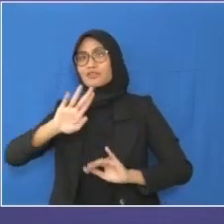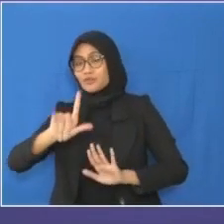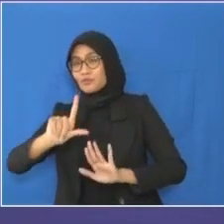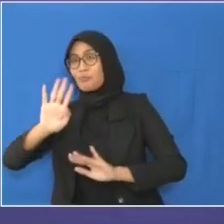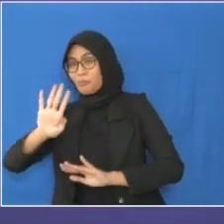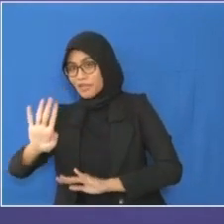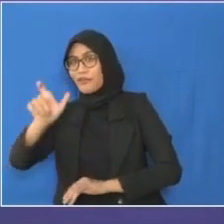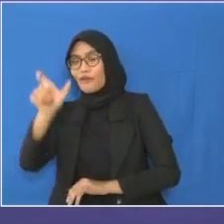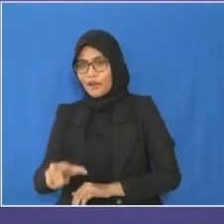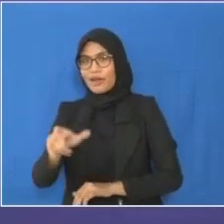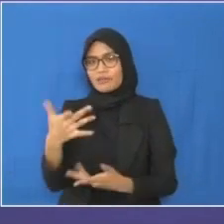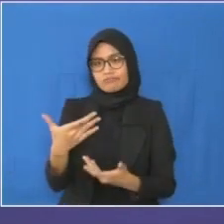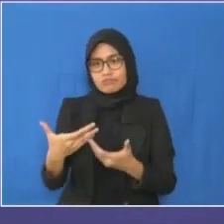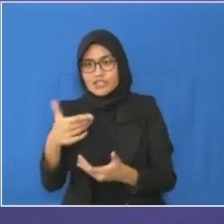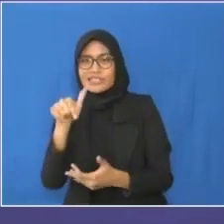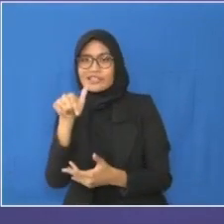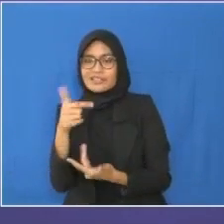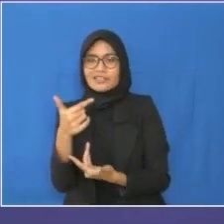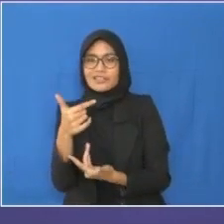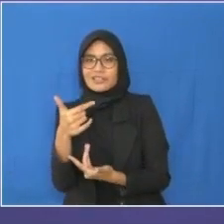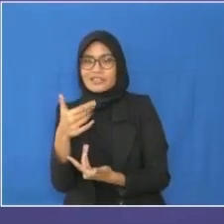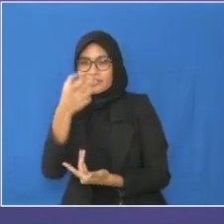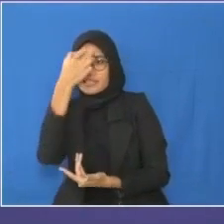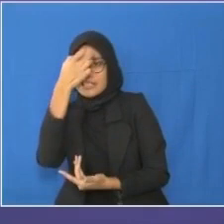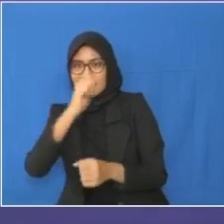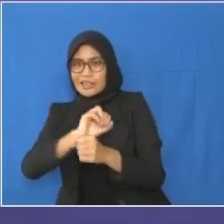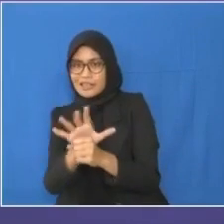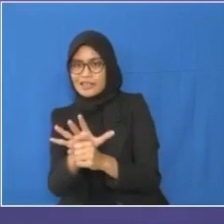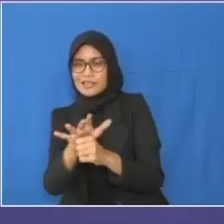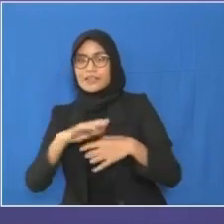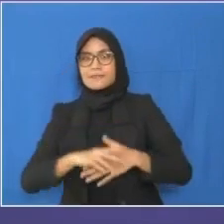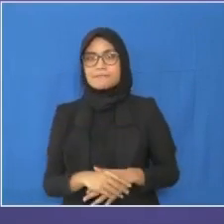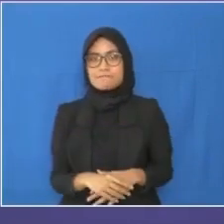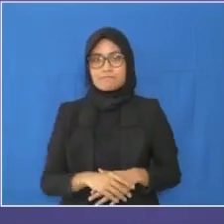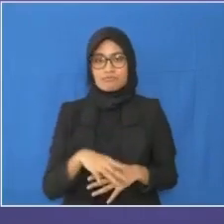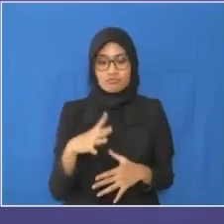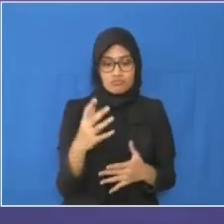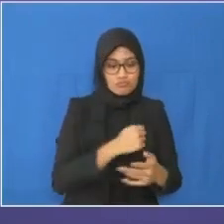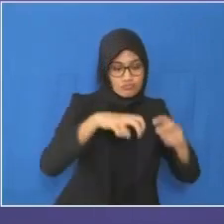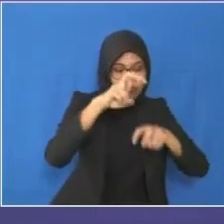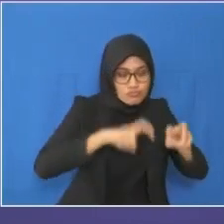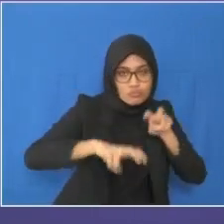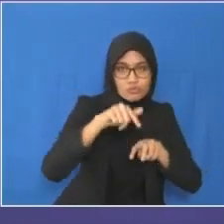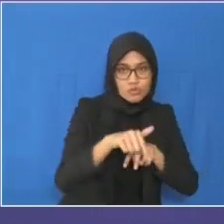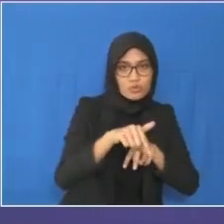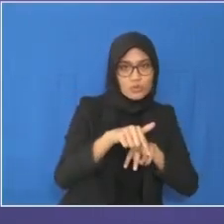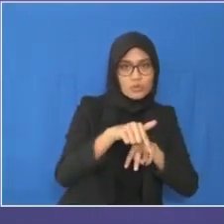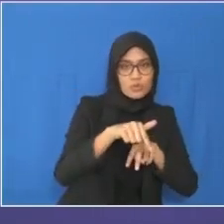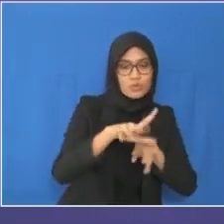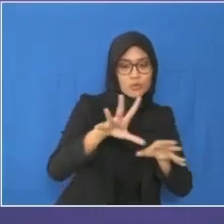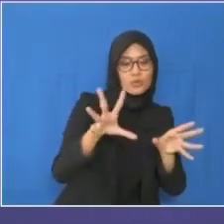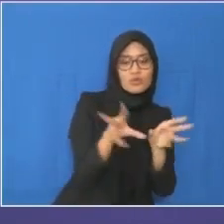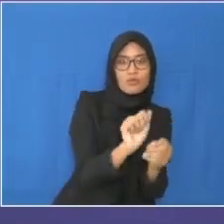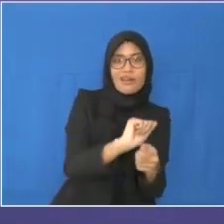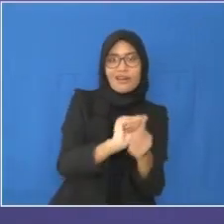orang yang diduga ia mengidap penyakit copy dari pemeriksaan itu Hai